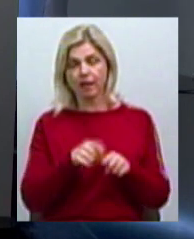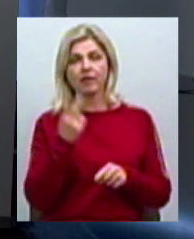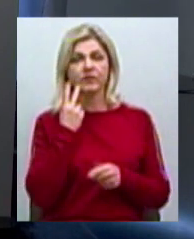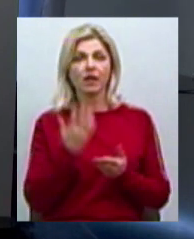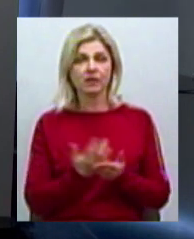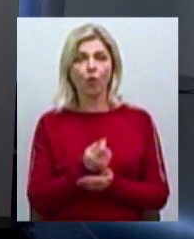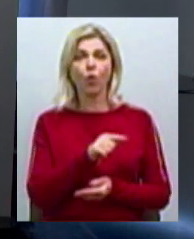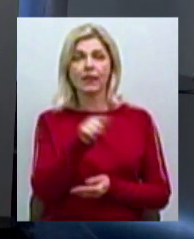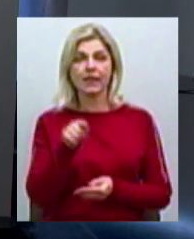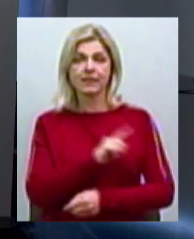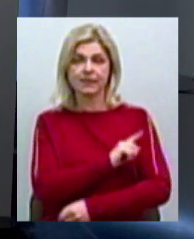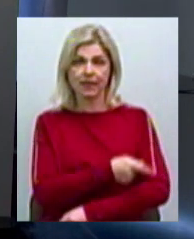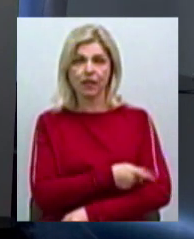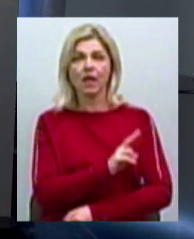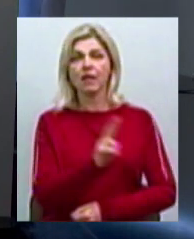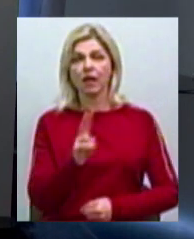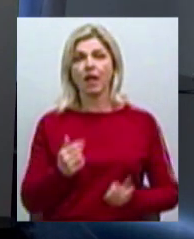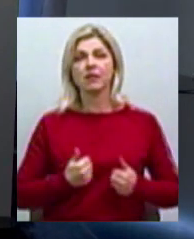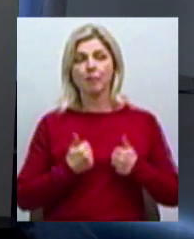ті сили, які намагаються